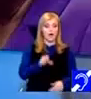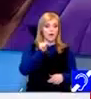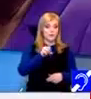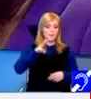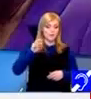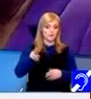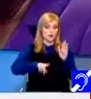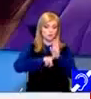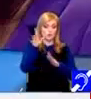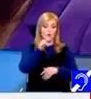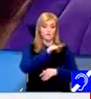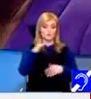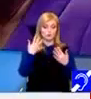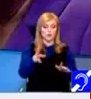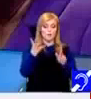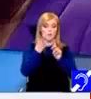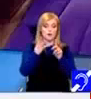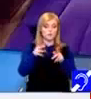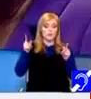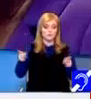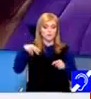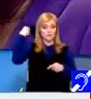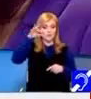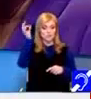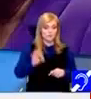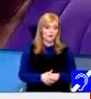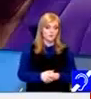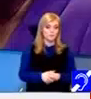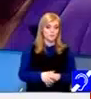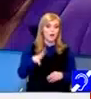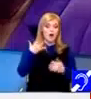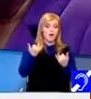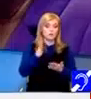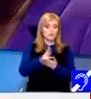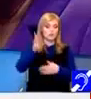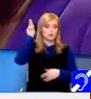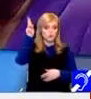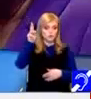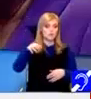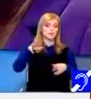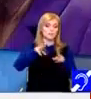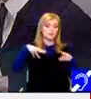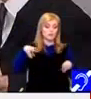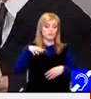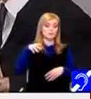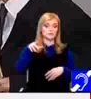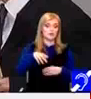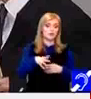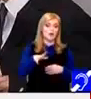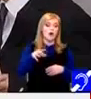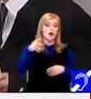Angela Merkel și-a început oficial al patrulea mandat de cancelar al Germaniei. A depus jurământul la reședința prezidențială